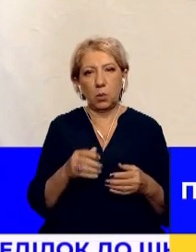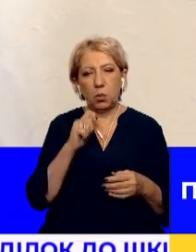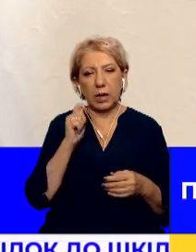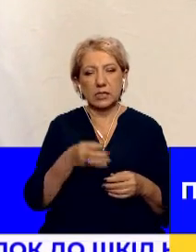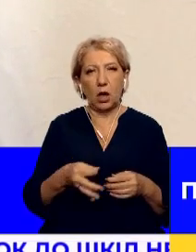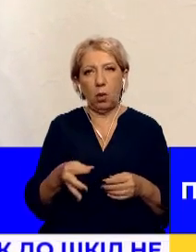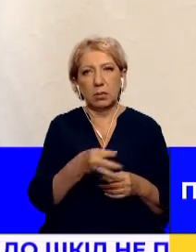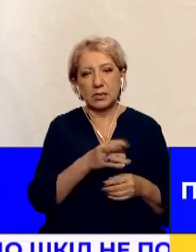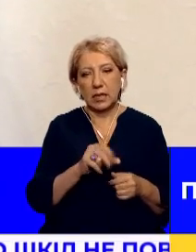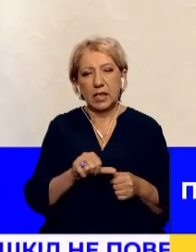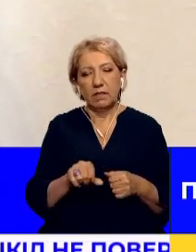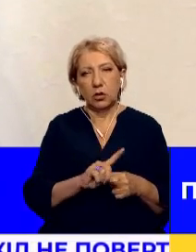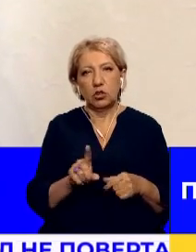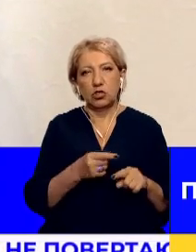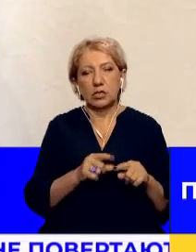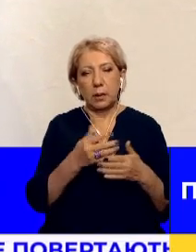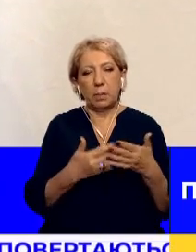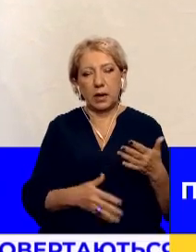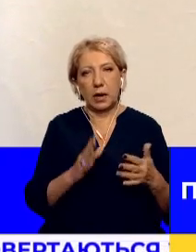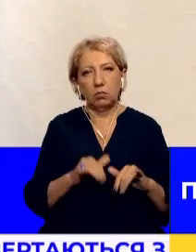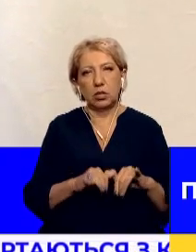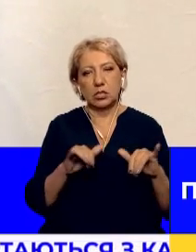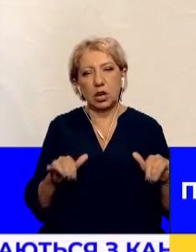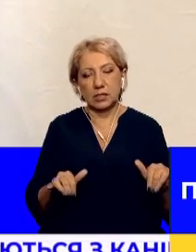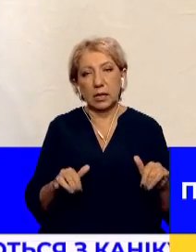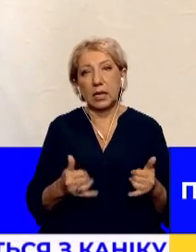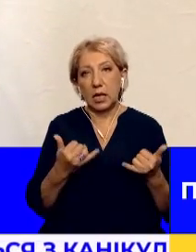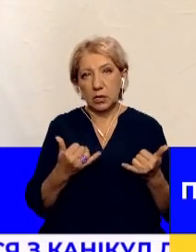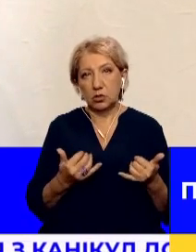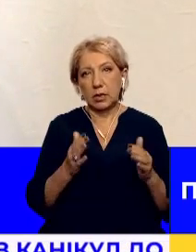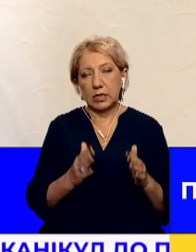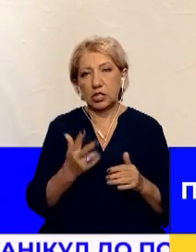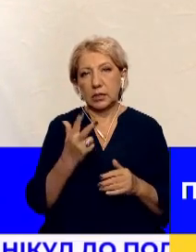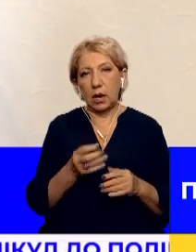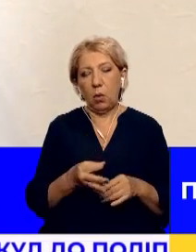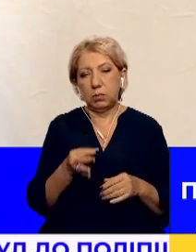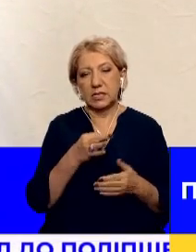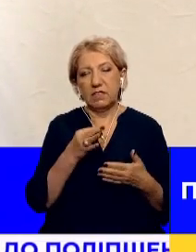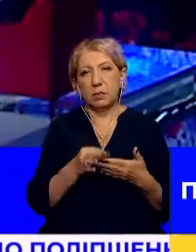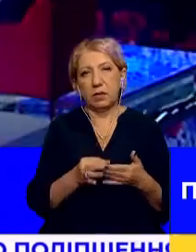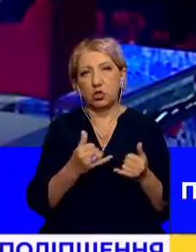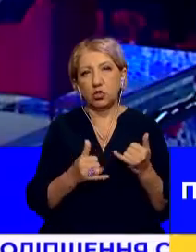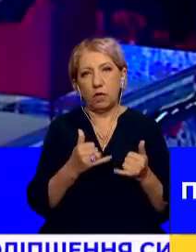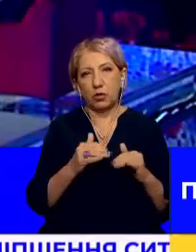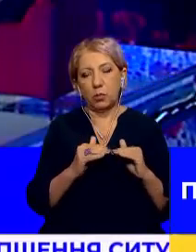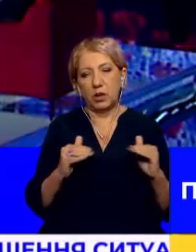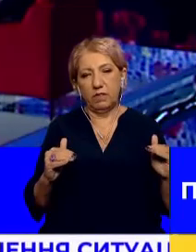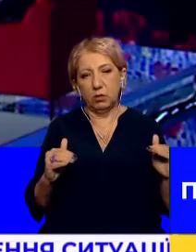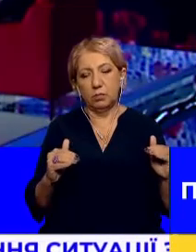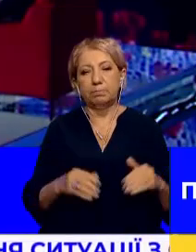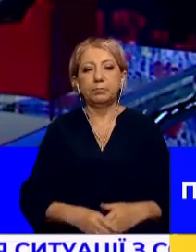областей. Не виключено, що цей перелік буде зростати, адже сьогодні лише 3 області відповідають жовтому рівню